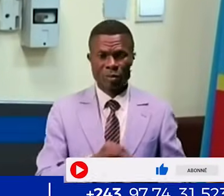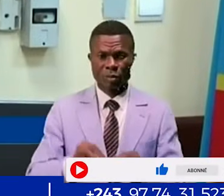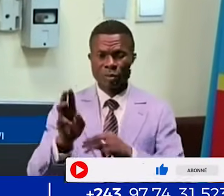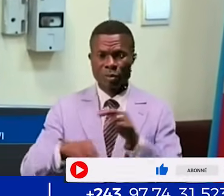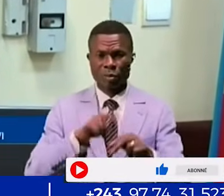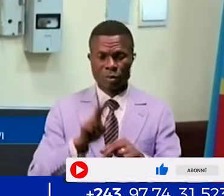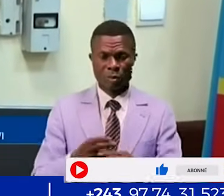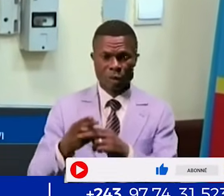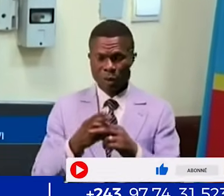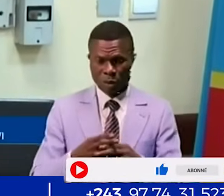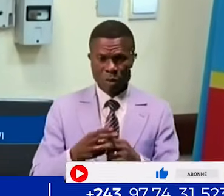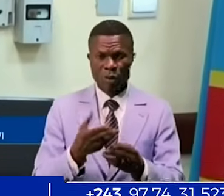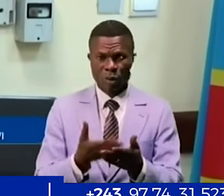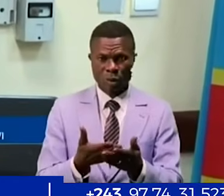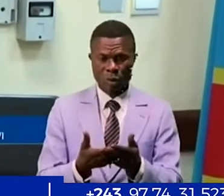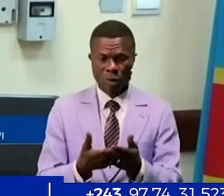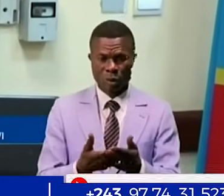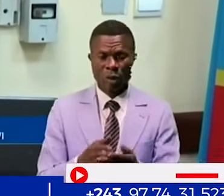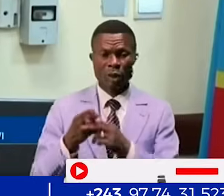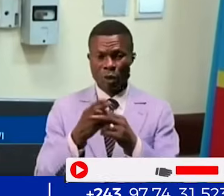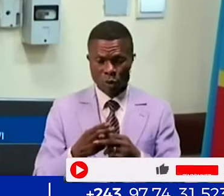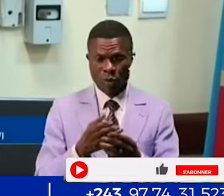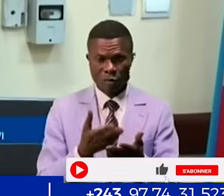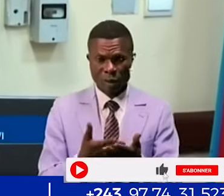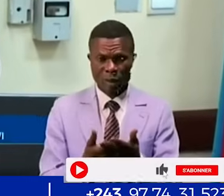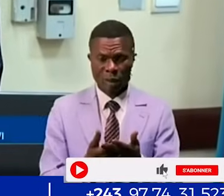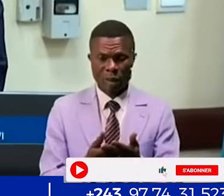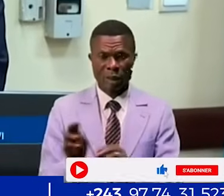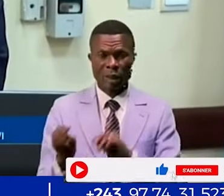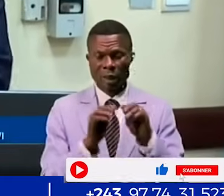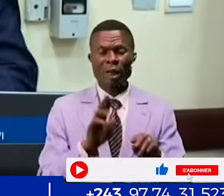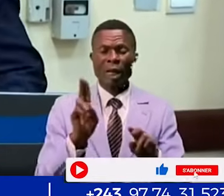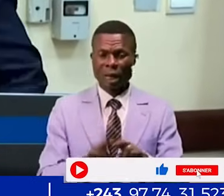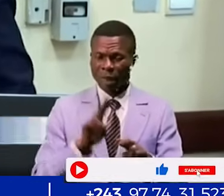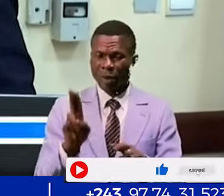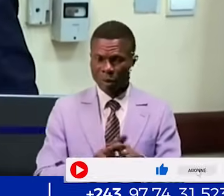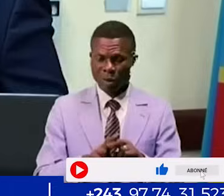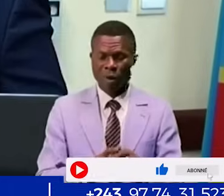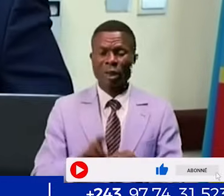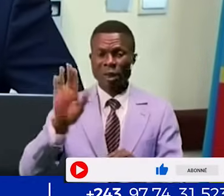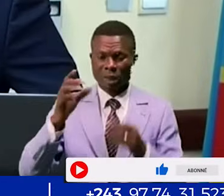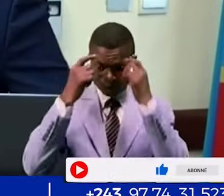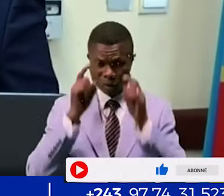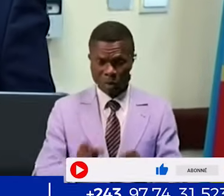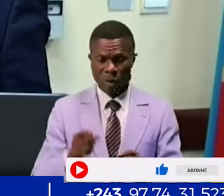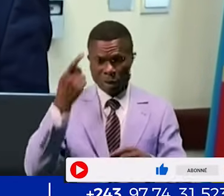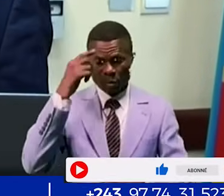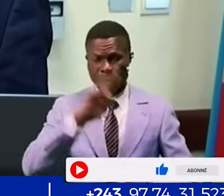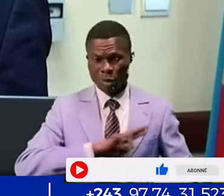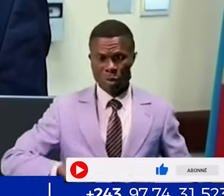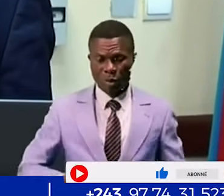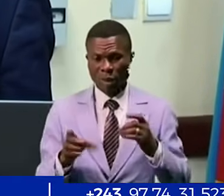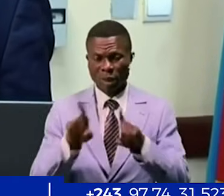mécanisme national de suivi supervise la mise en œuvre des engagements pour la RDC et pour